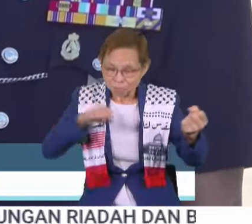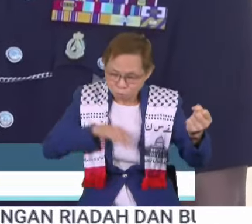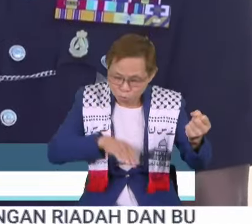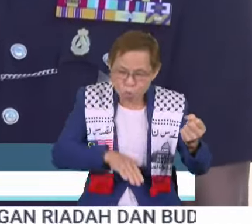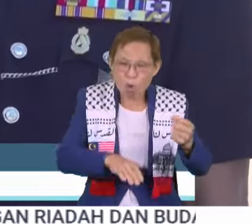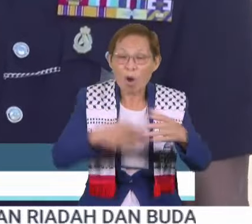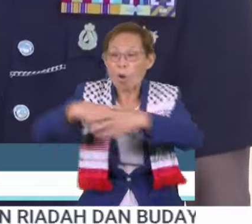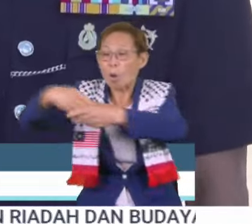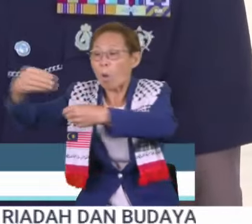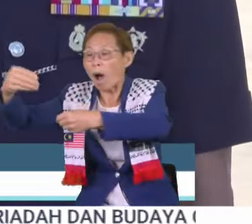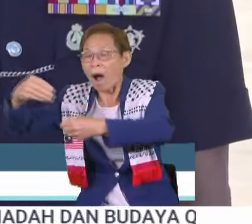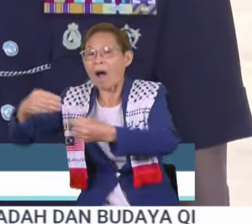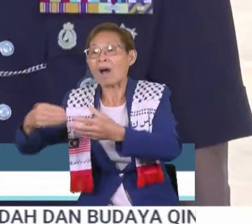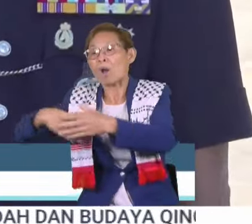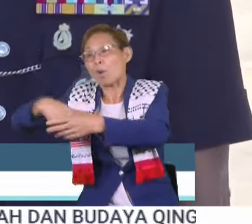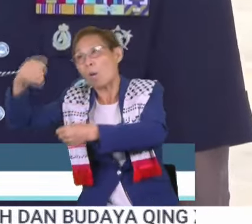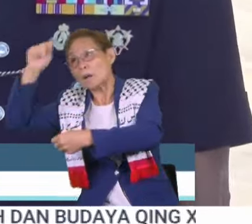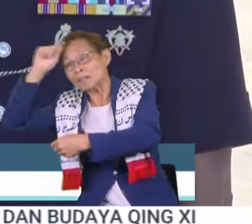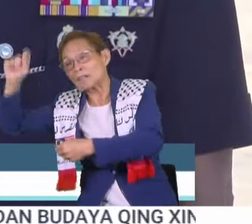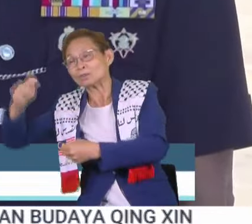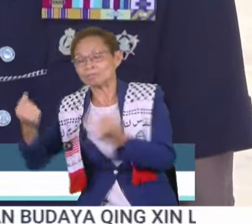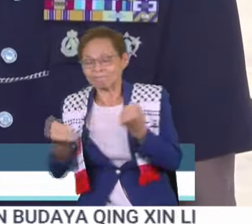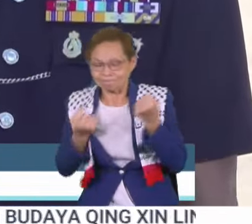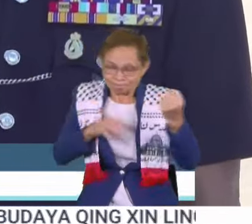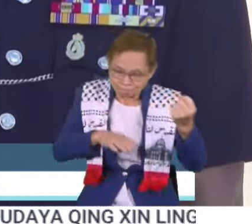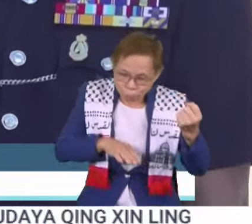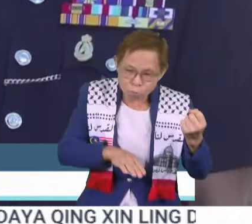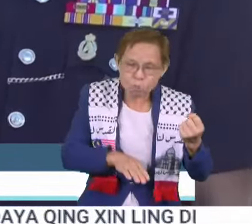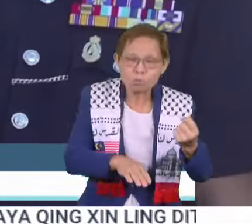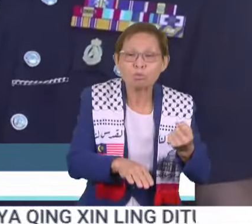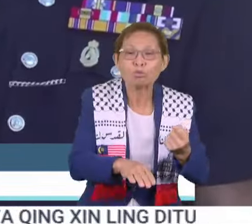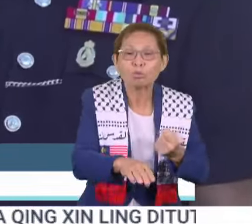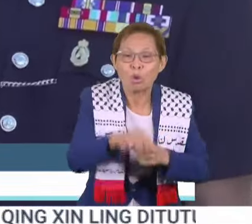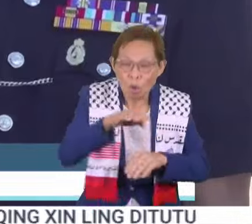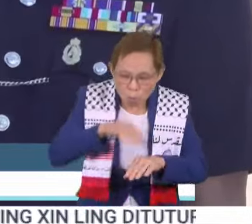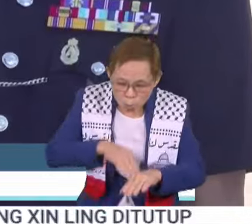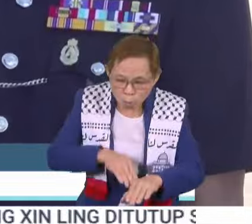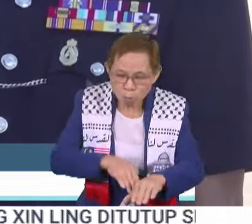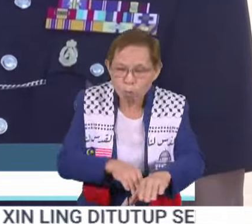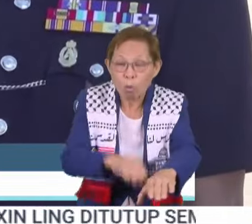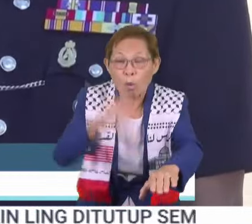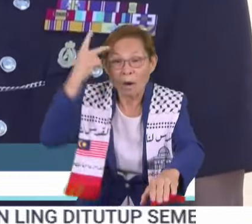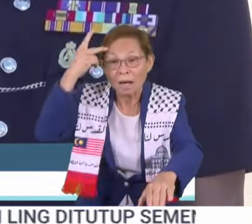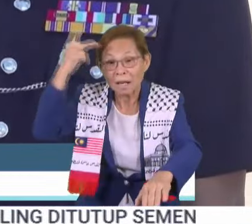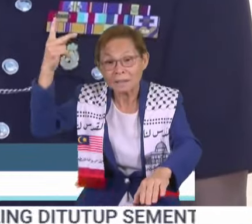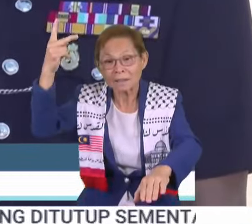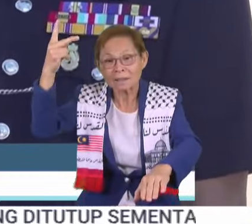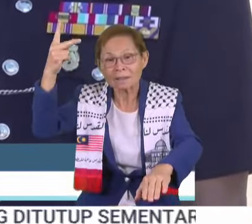daripada luar Terengganu, terutamanya yang lepas itu untuk menghala ke Kelantan,